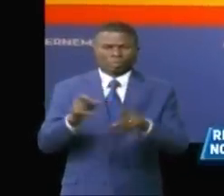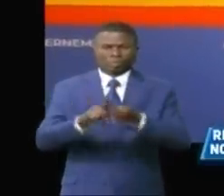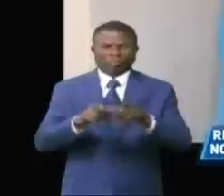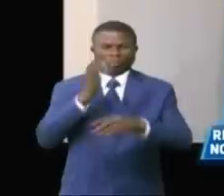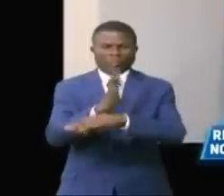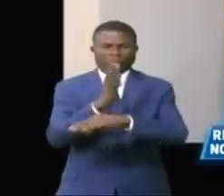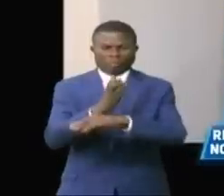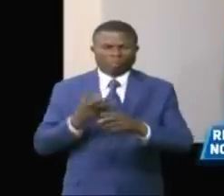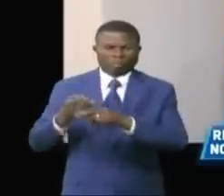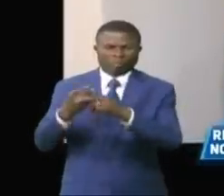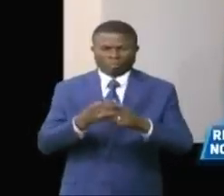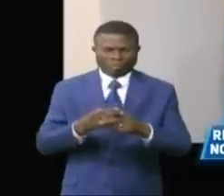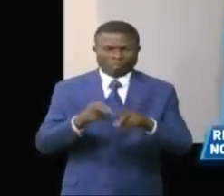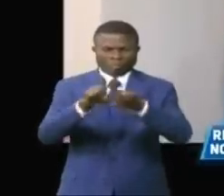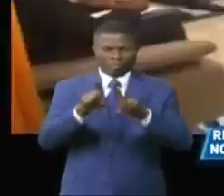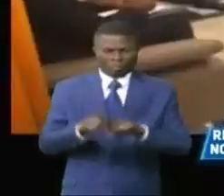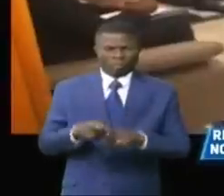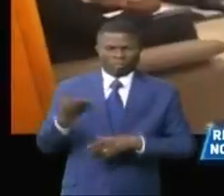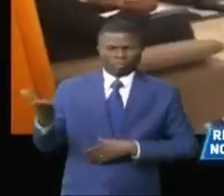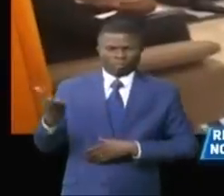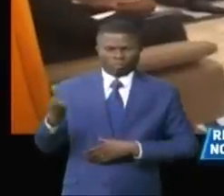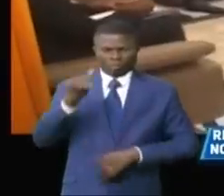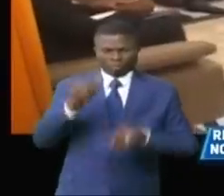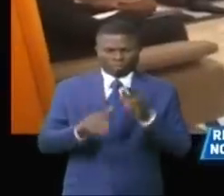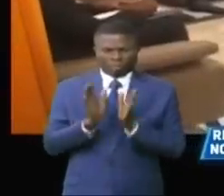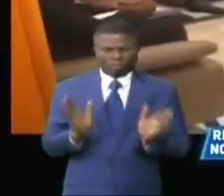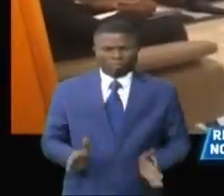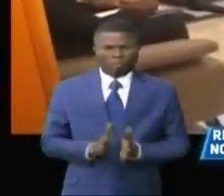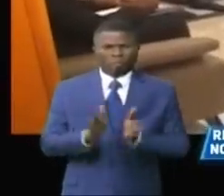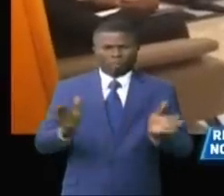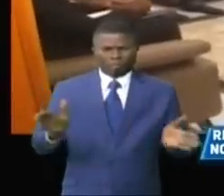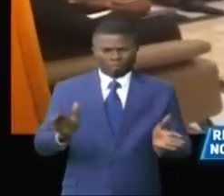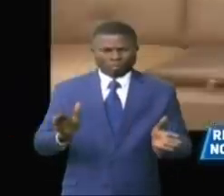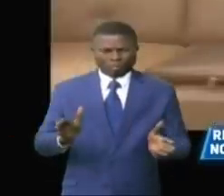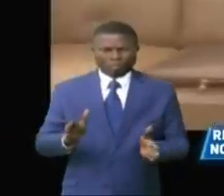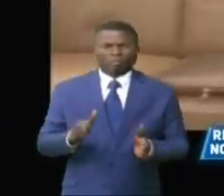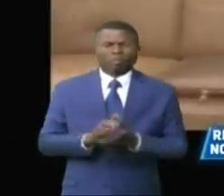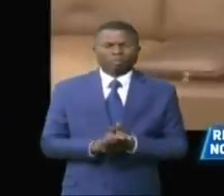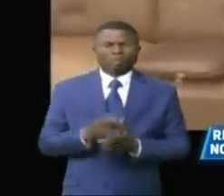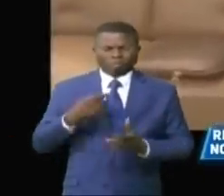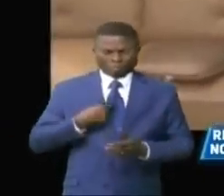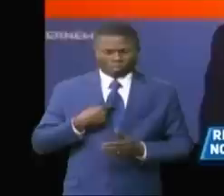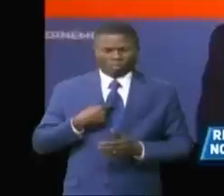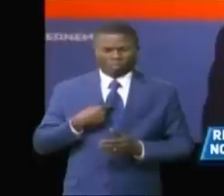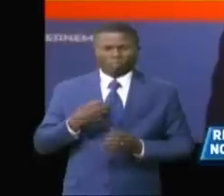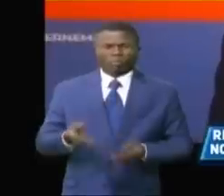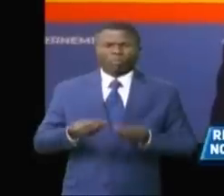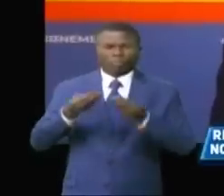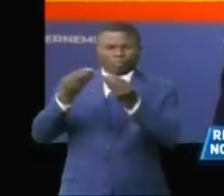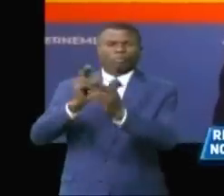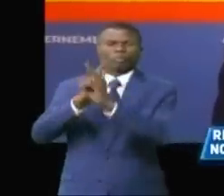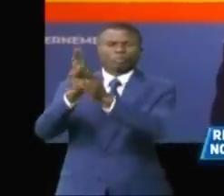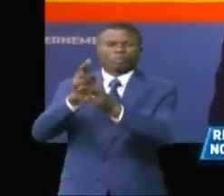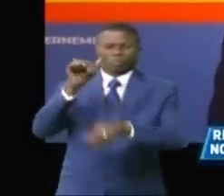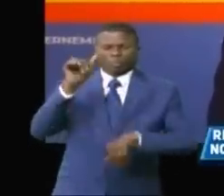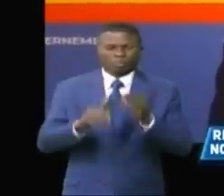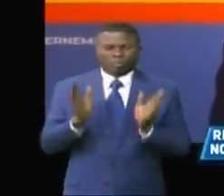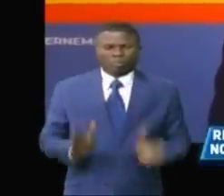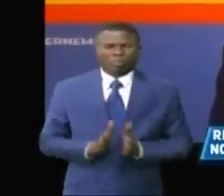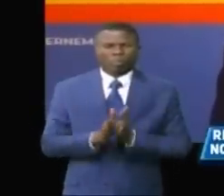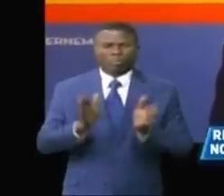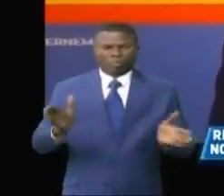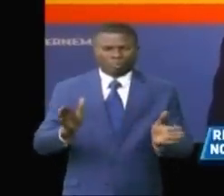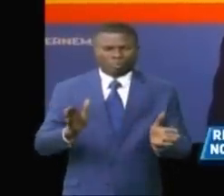sécurité et aussi du côté du secrétaire général. Et donc je rendrai finalement compte au secrétaire général